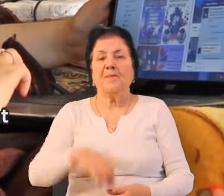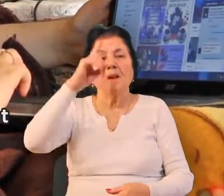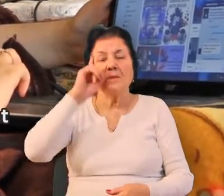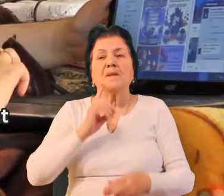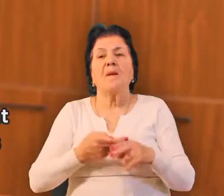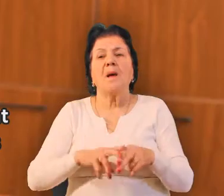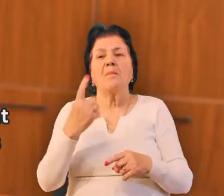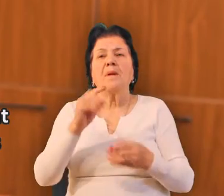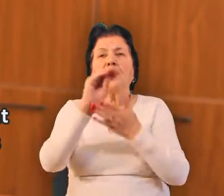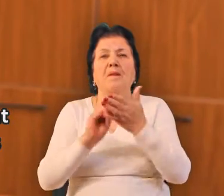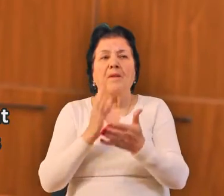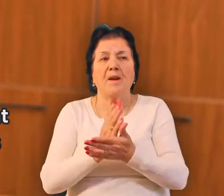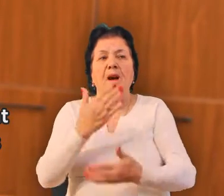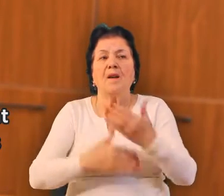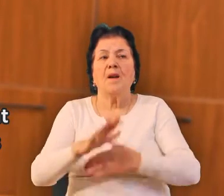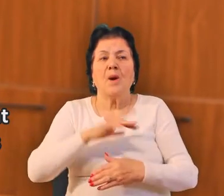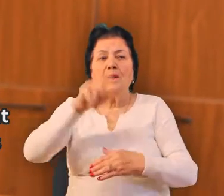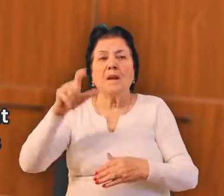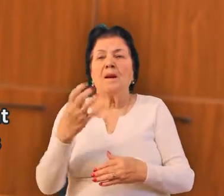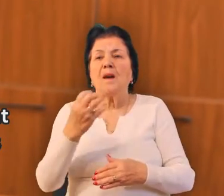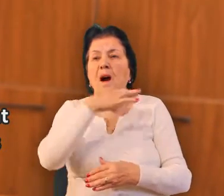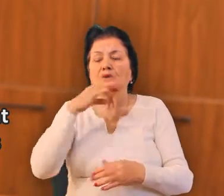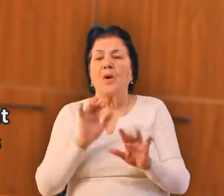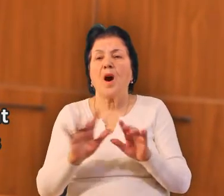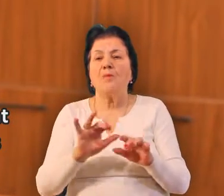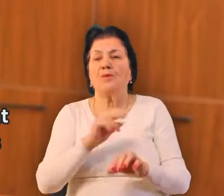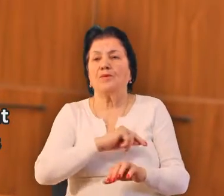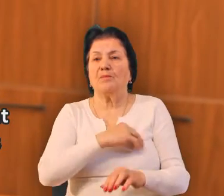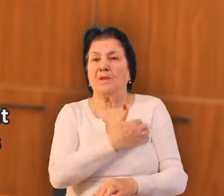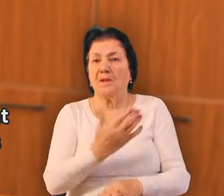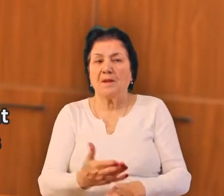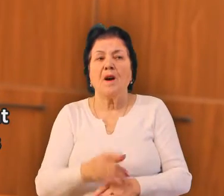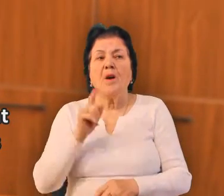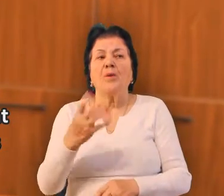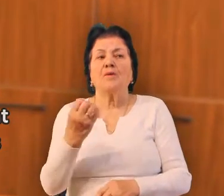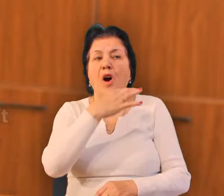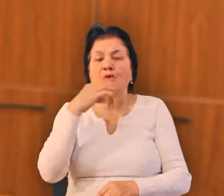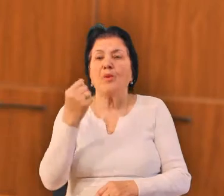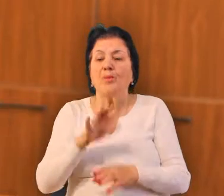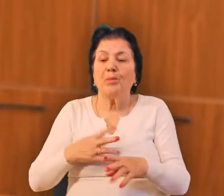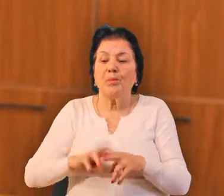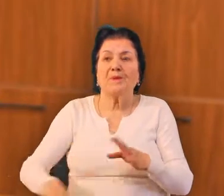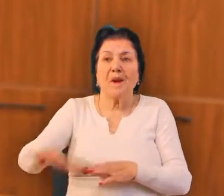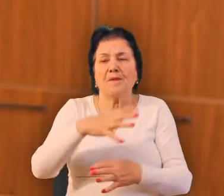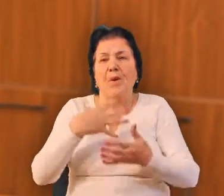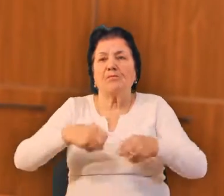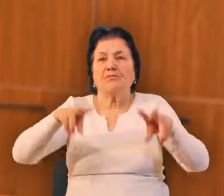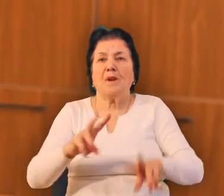Azərbaycanda belə bir tendensiya var. Əlilliyi olan insanlar daha çox kompüter elmlərinə meyillidirlər. Onlar daha çox